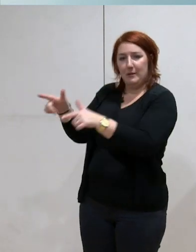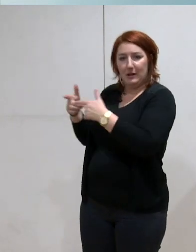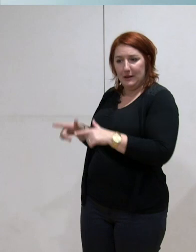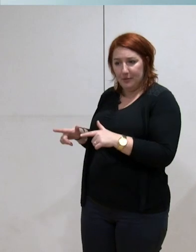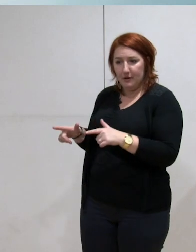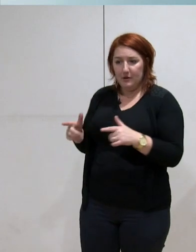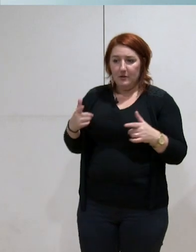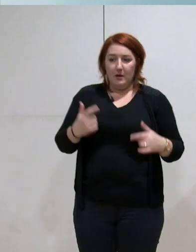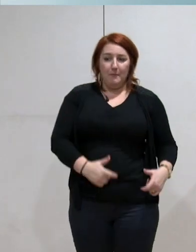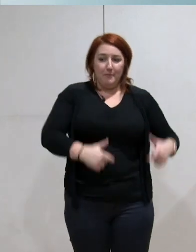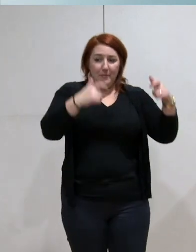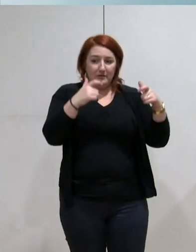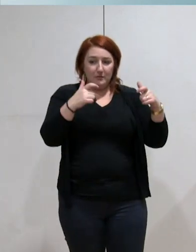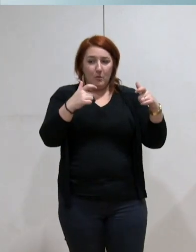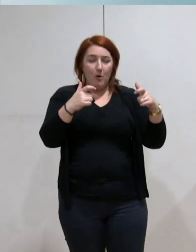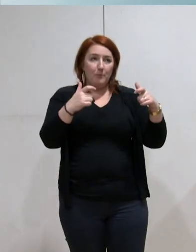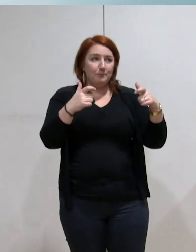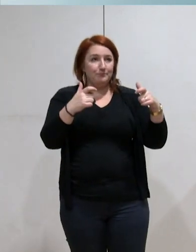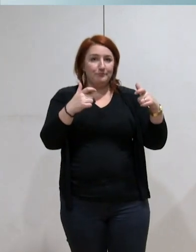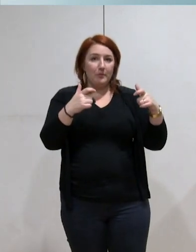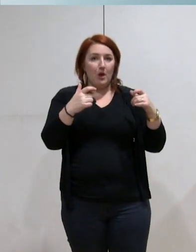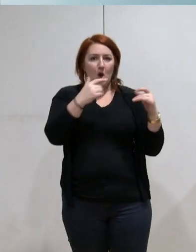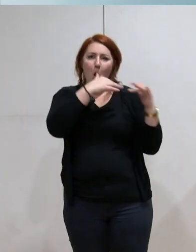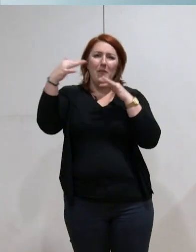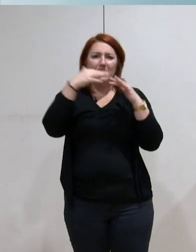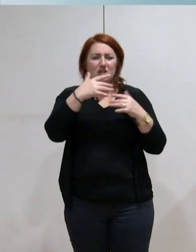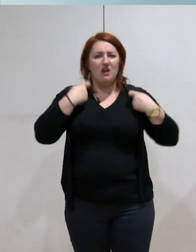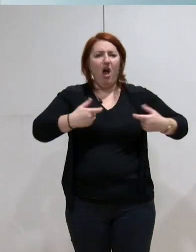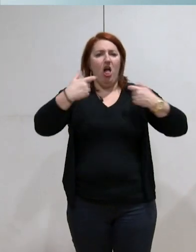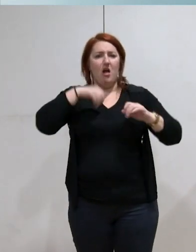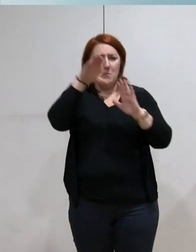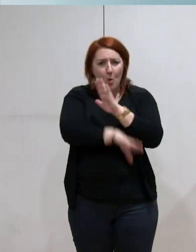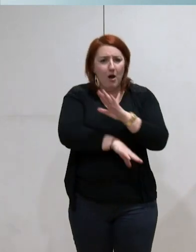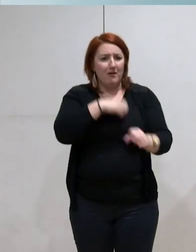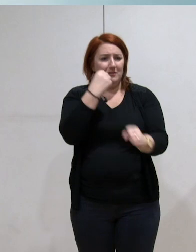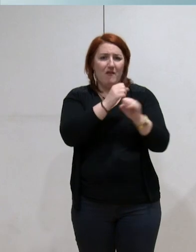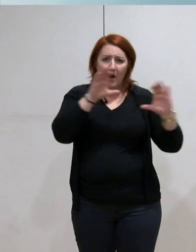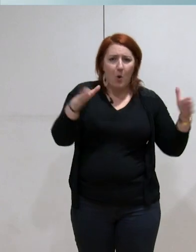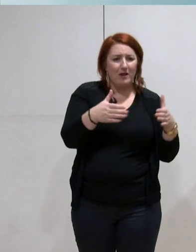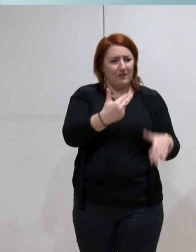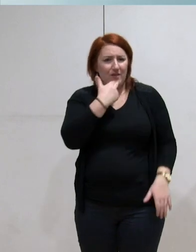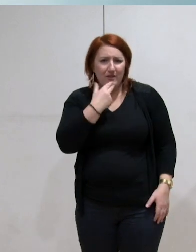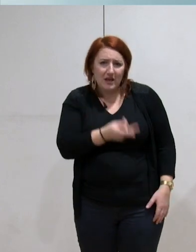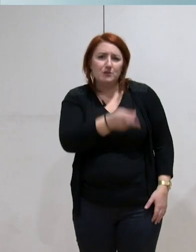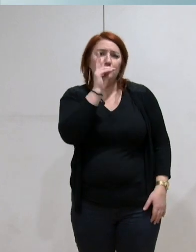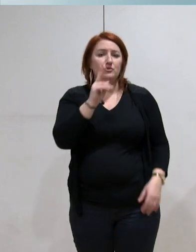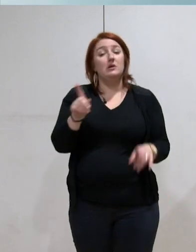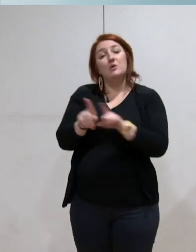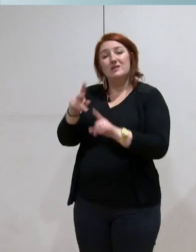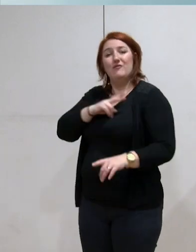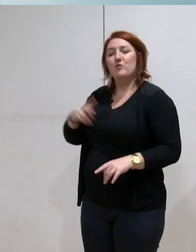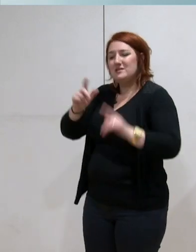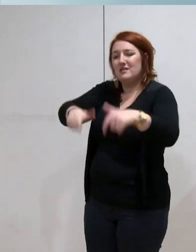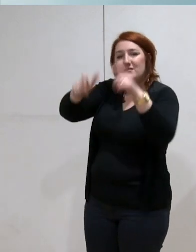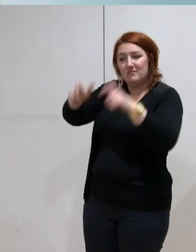dans des dans des bâtiments qui soient moins énergivor plus efficac pour le travail collectif et de libérer du foncier pour